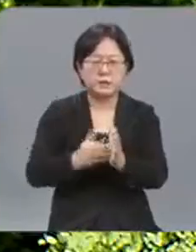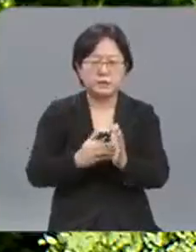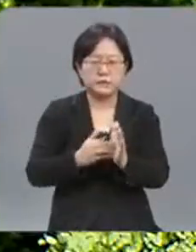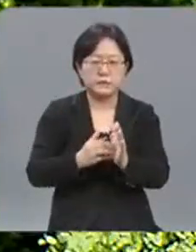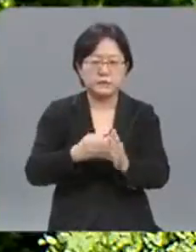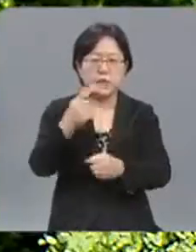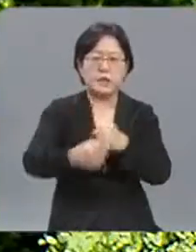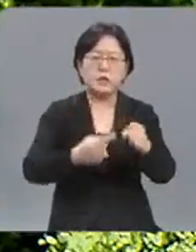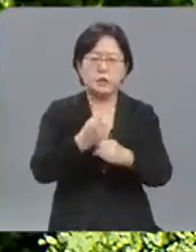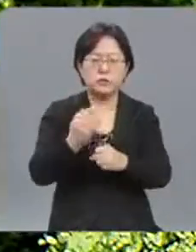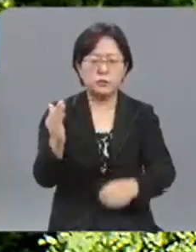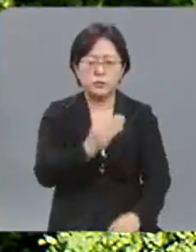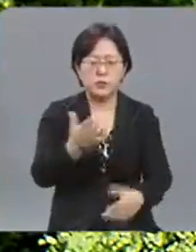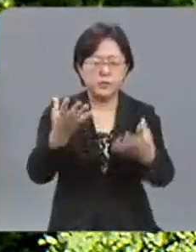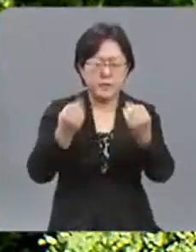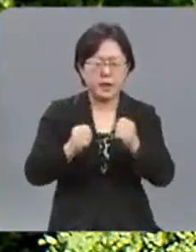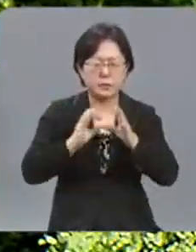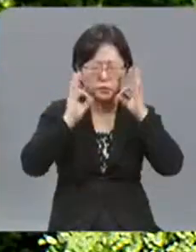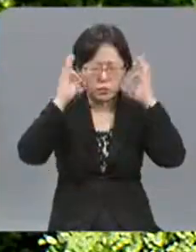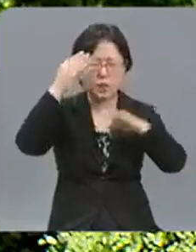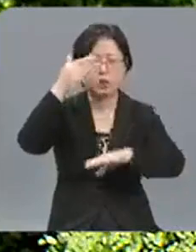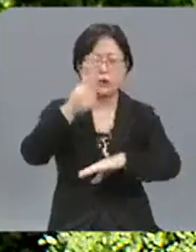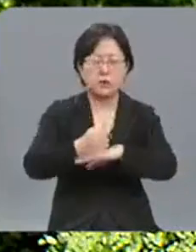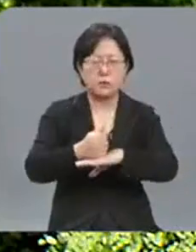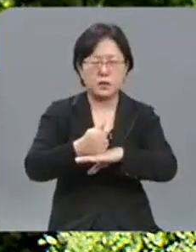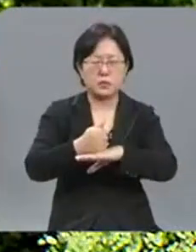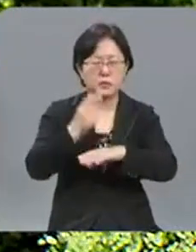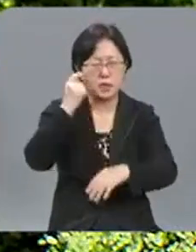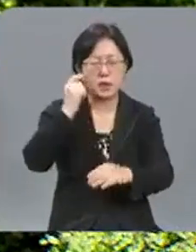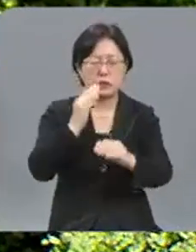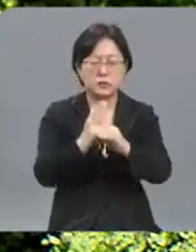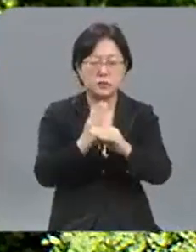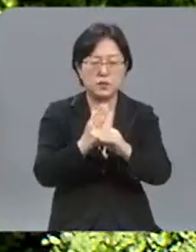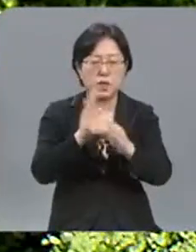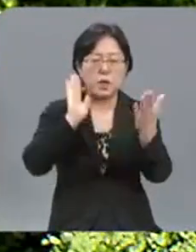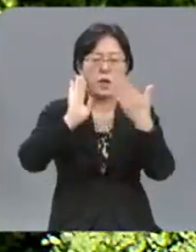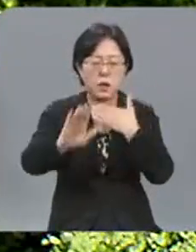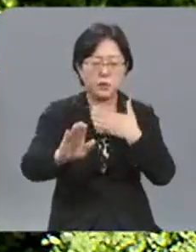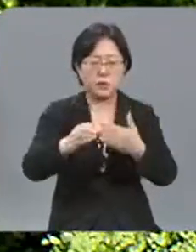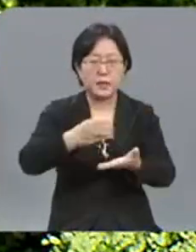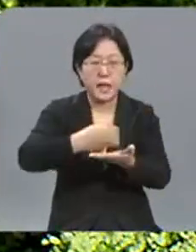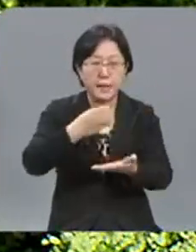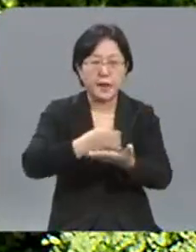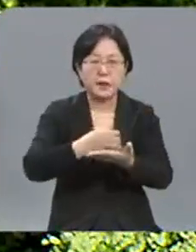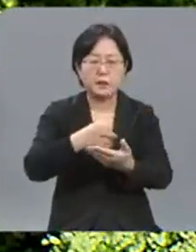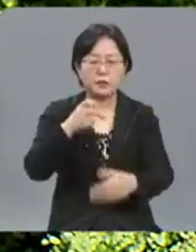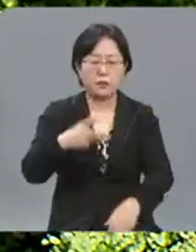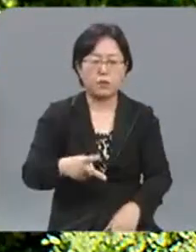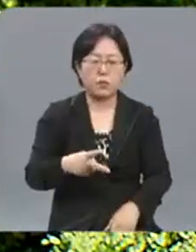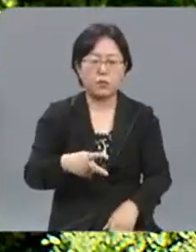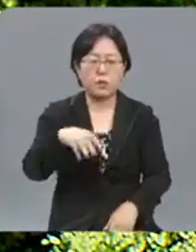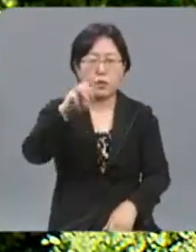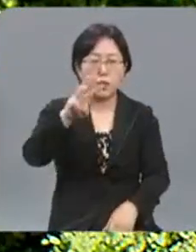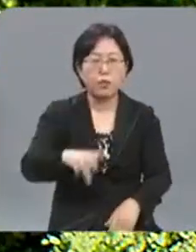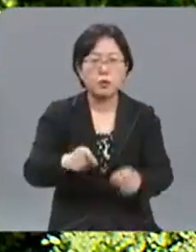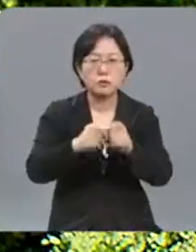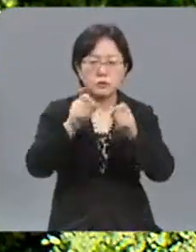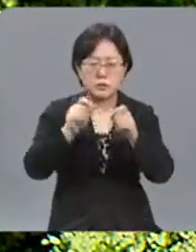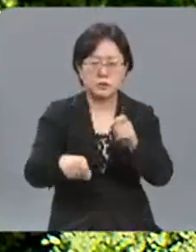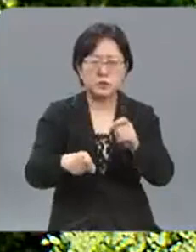한 1년 가까이 많은 노력을 기울인 결과라고 저는 생각을 합니다. 앞으로 담양뿐만 아니라